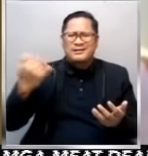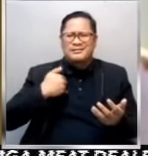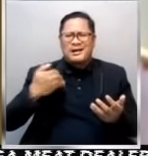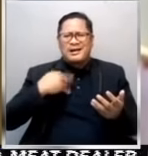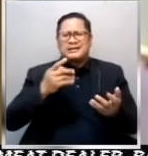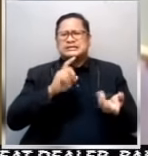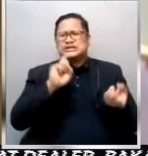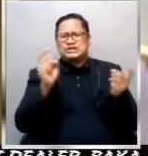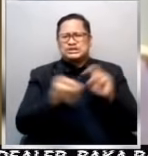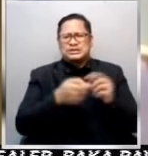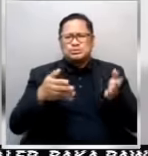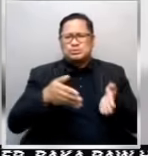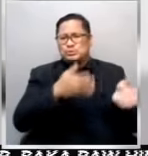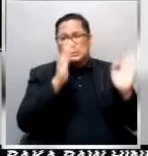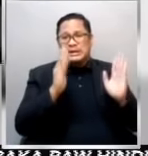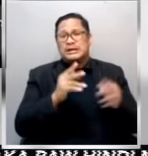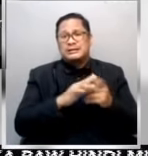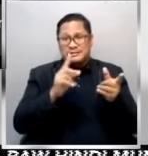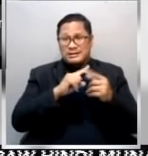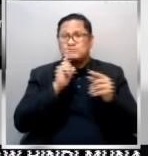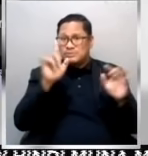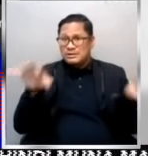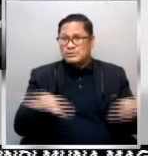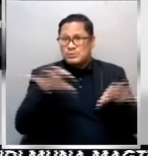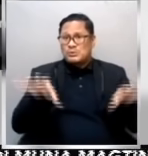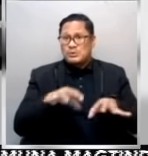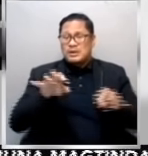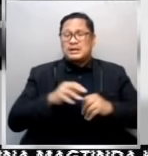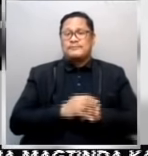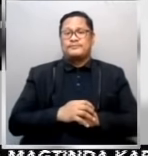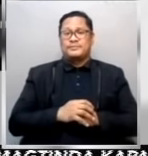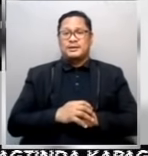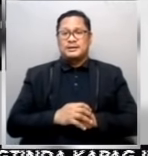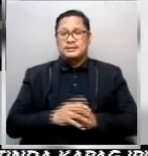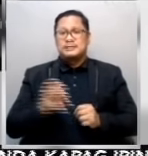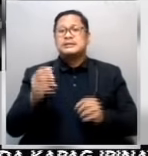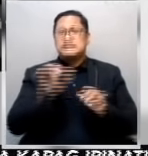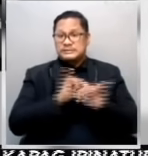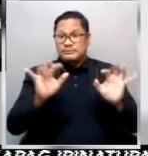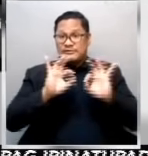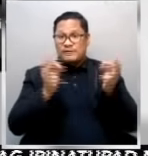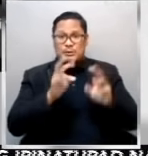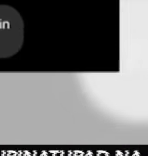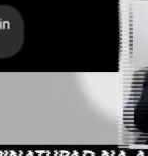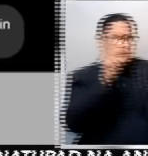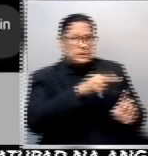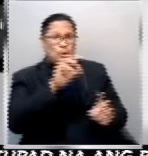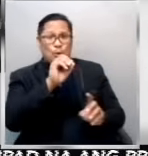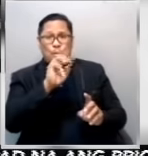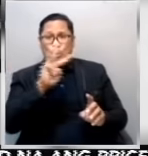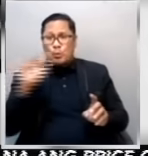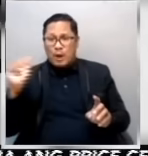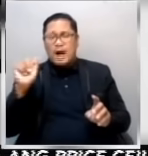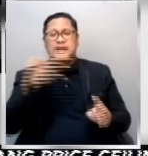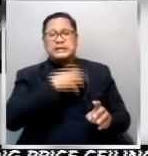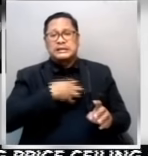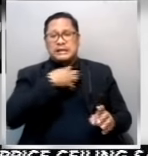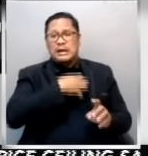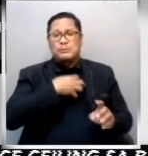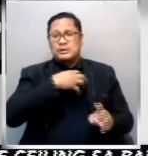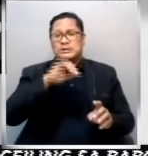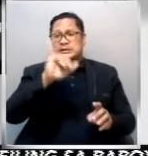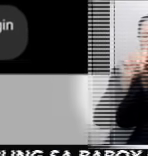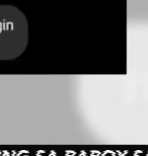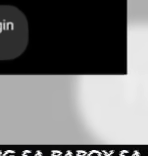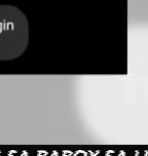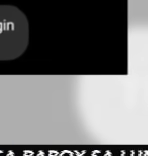Tapos nagpatrabaho pa po sila. Bukod dito, gusto rin ipasilip ng pamilya sa OWA ang mga reklamo ni Jake sa tila masyadong mahabang